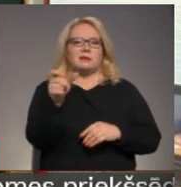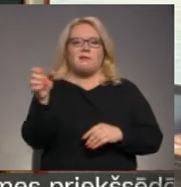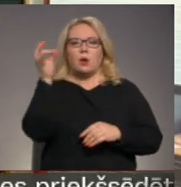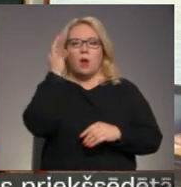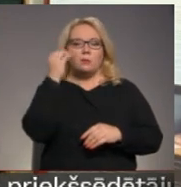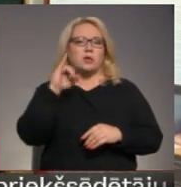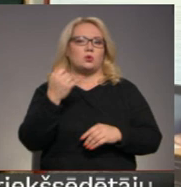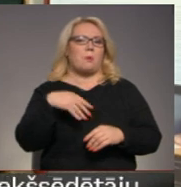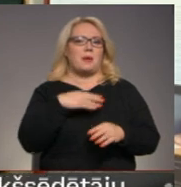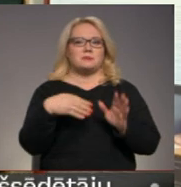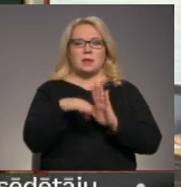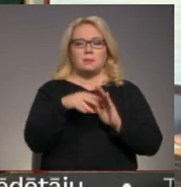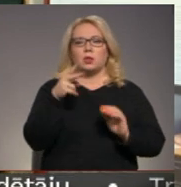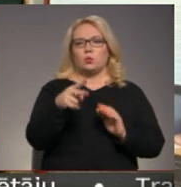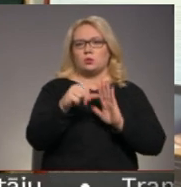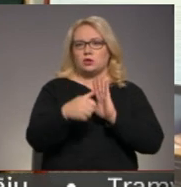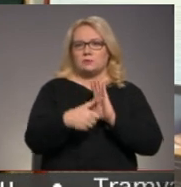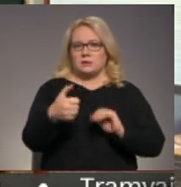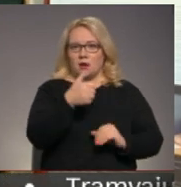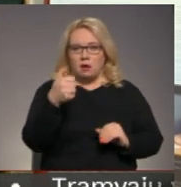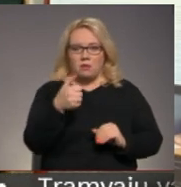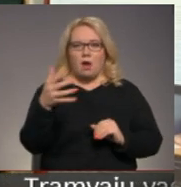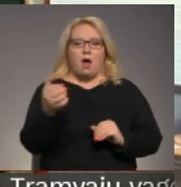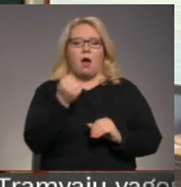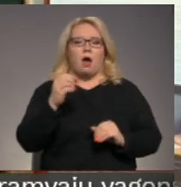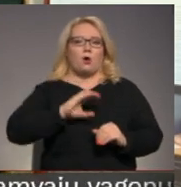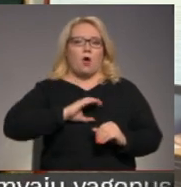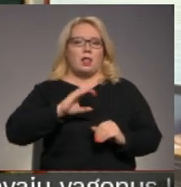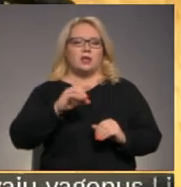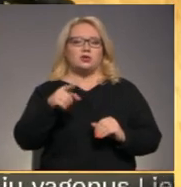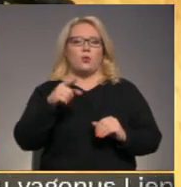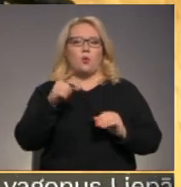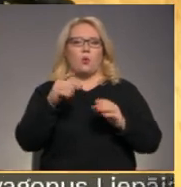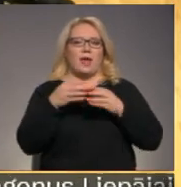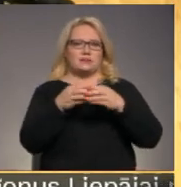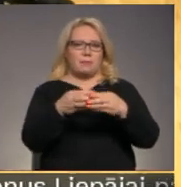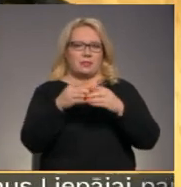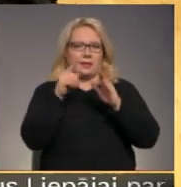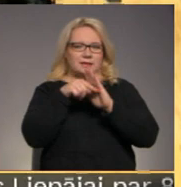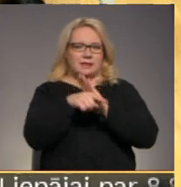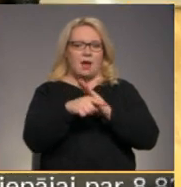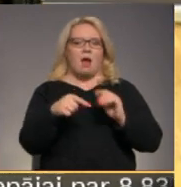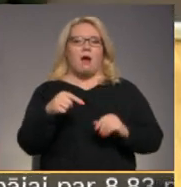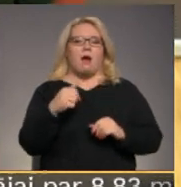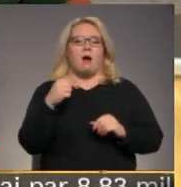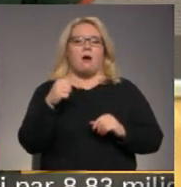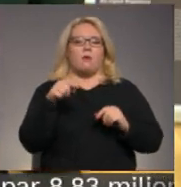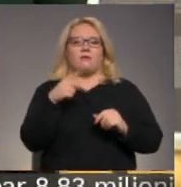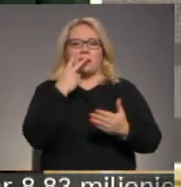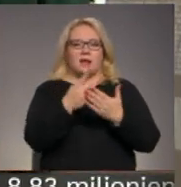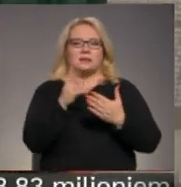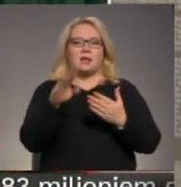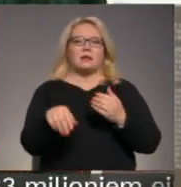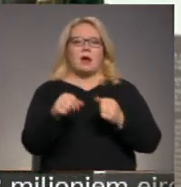jo mēs piedalījāmies 2016. Gadā ar koledžu ekspedīcijā. Šeit var redzēt gan